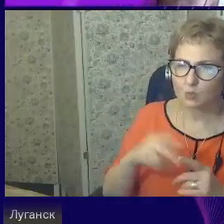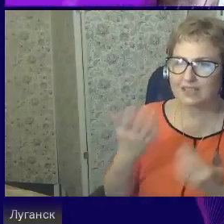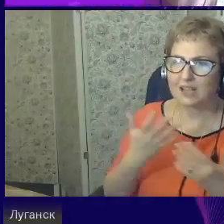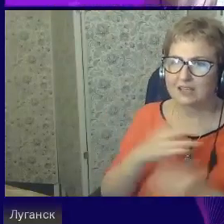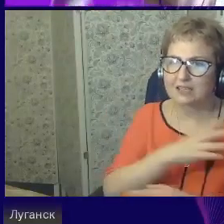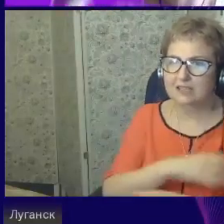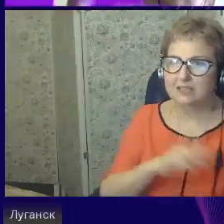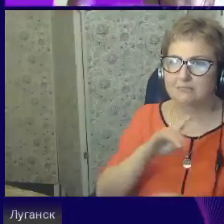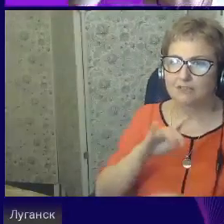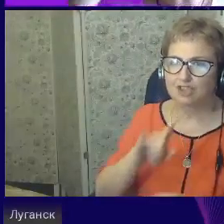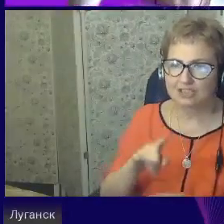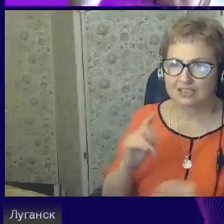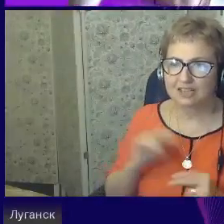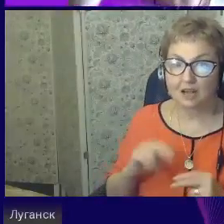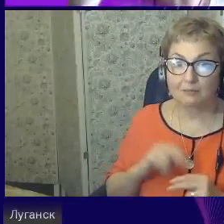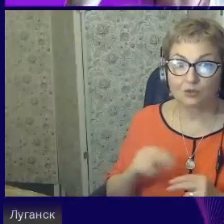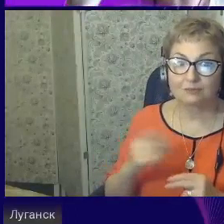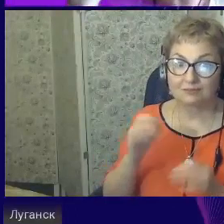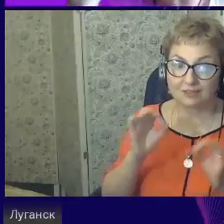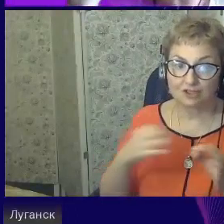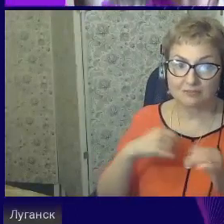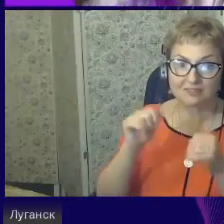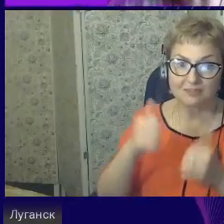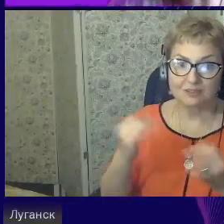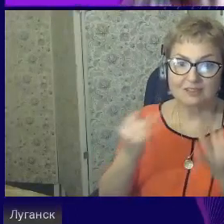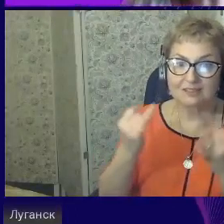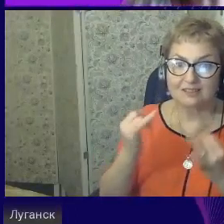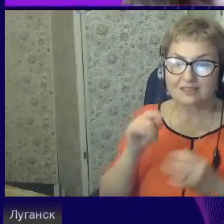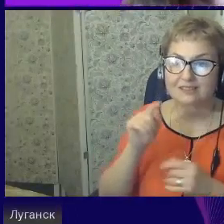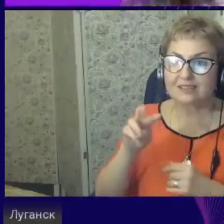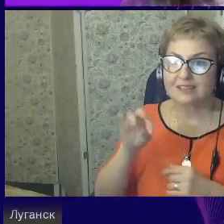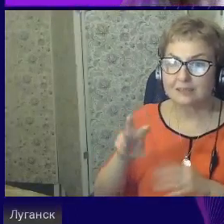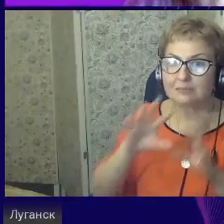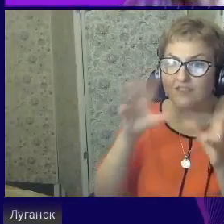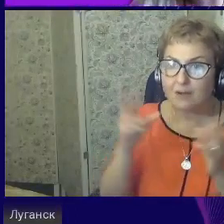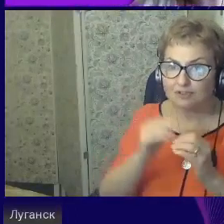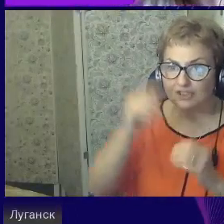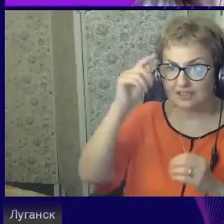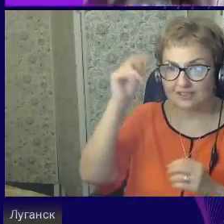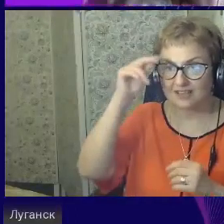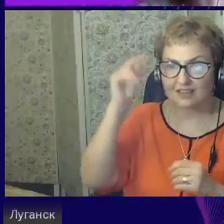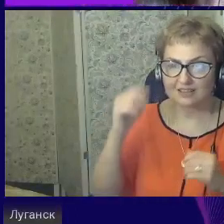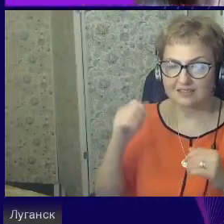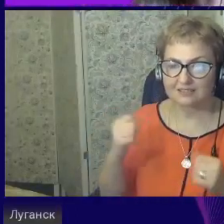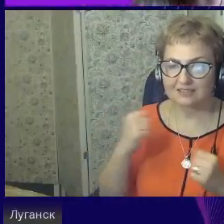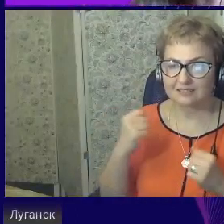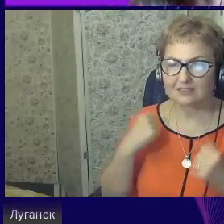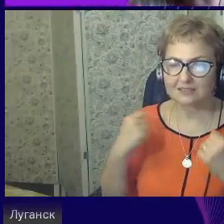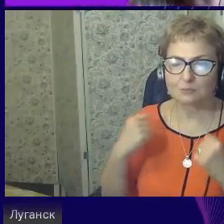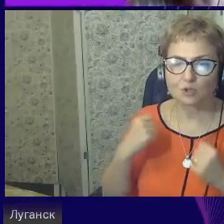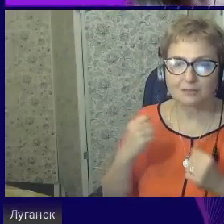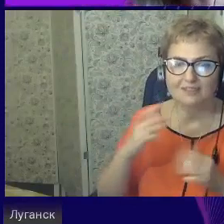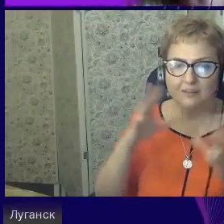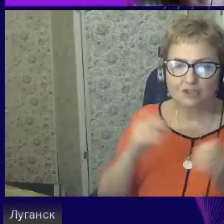работают. Вот. Конечно, мы формируем у них интерес в том числе и вообще к занятиям спортом, потому что